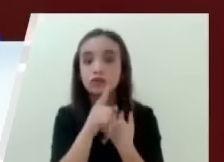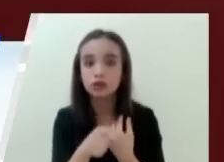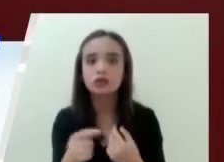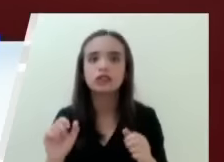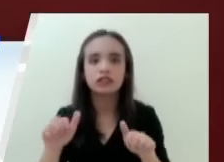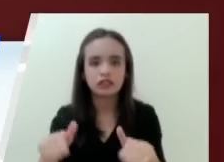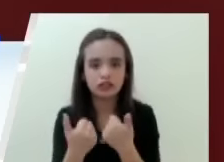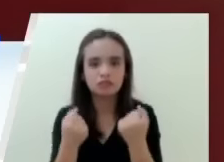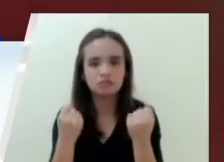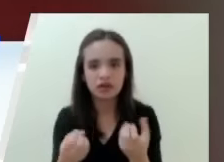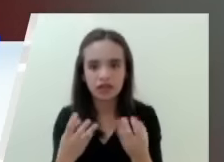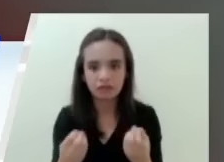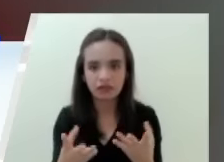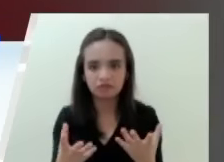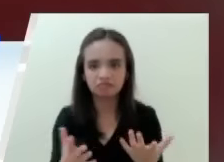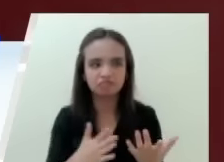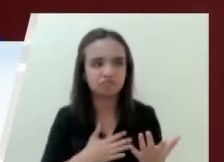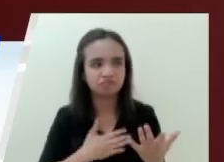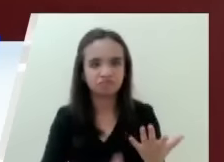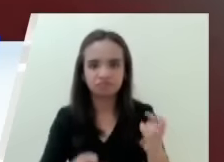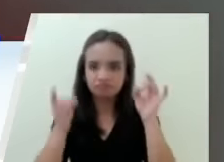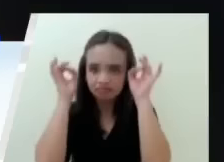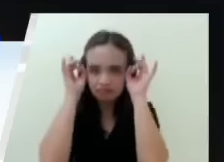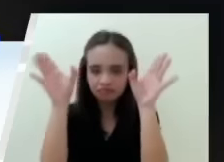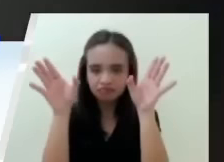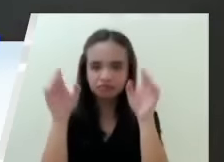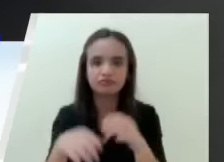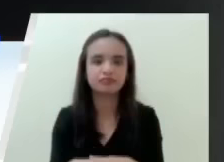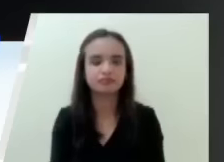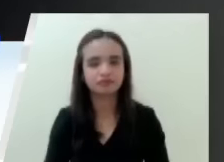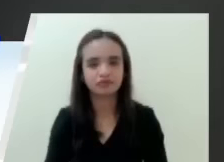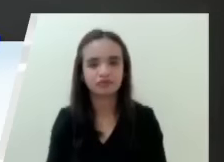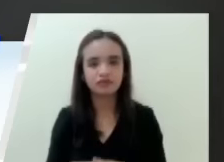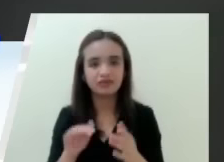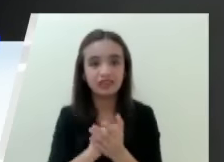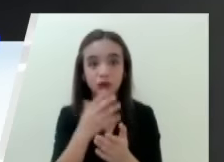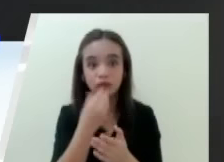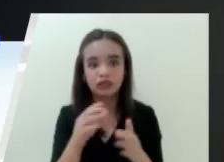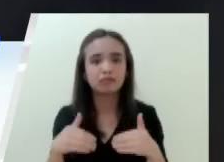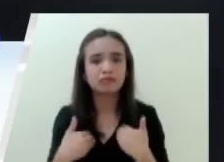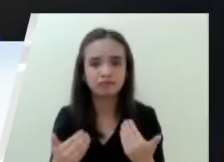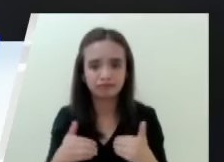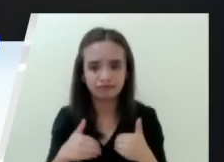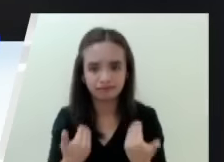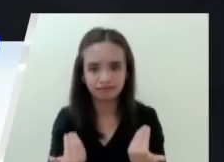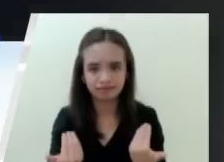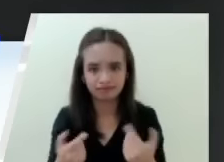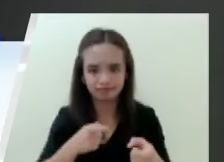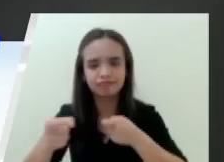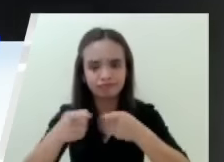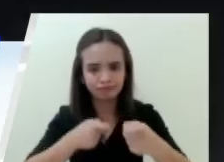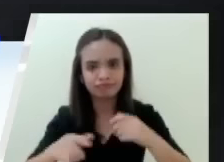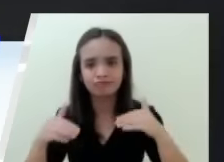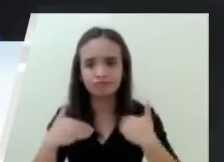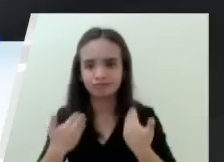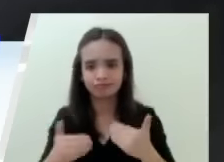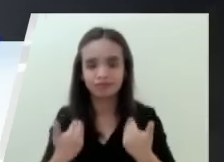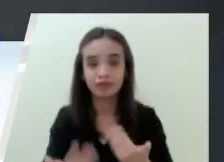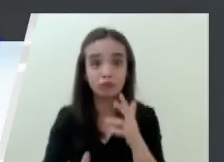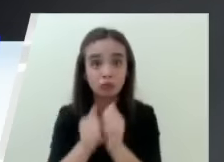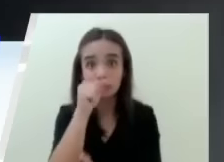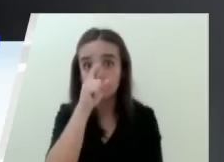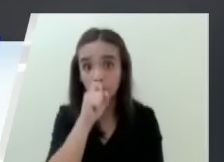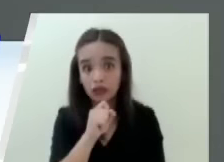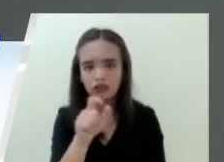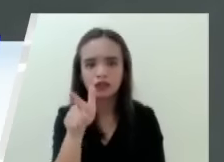tumataya. And this is run by mga teenagers, mga kabataan. Ang pinakamatanda nga dito is 27